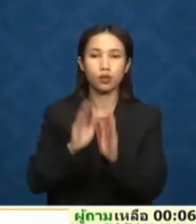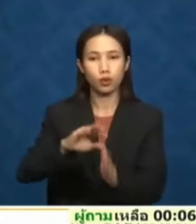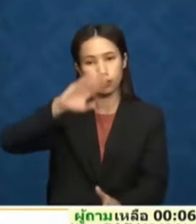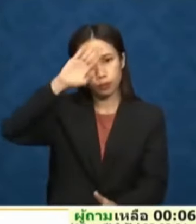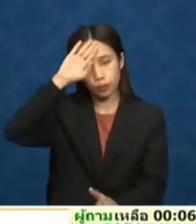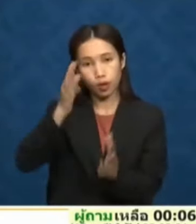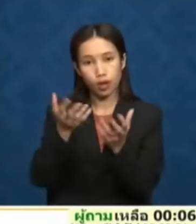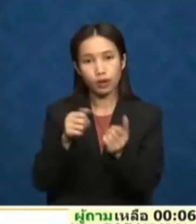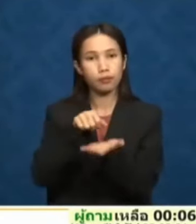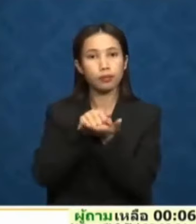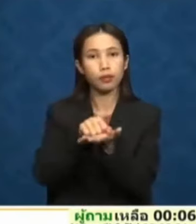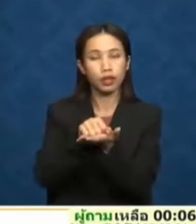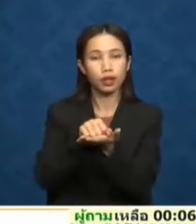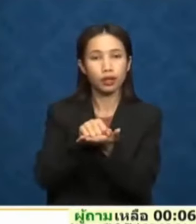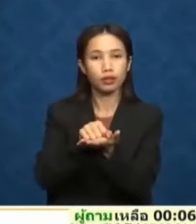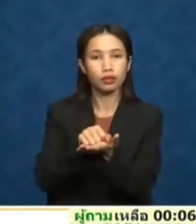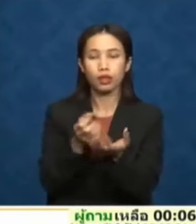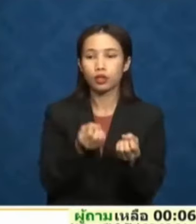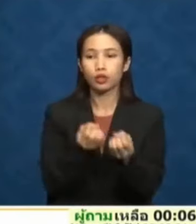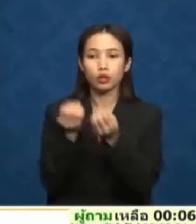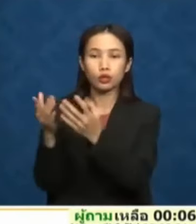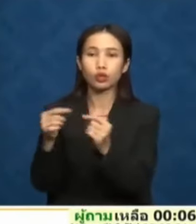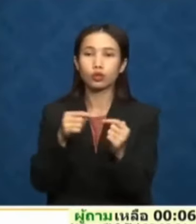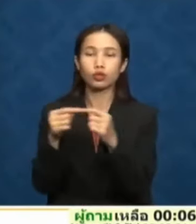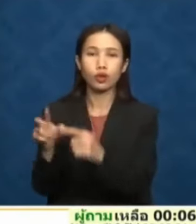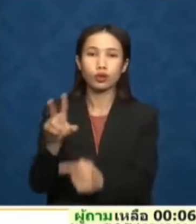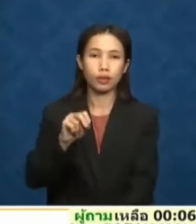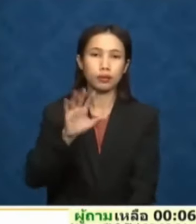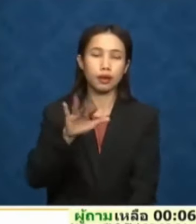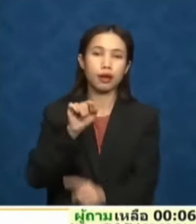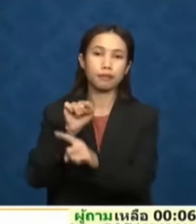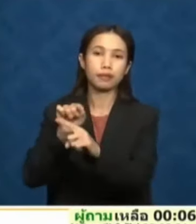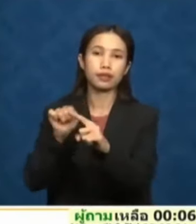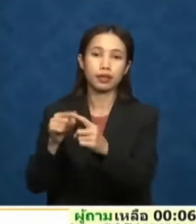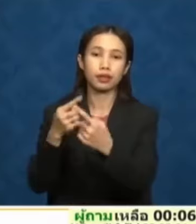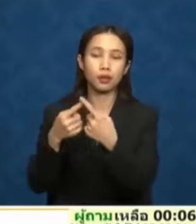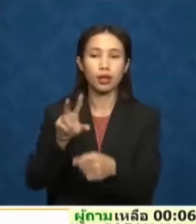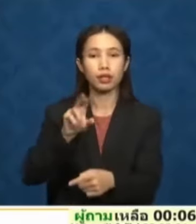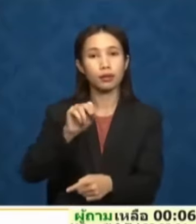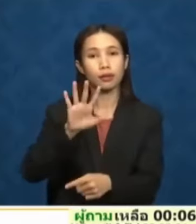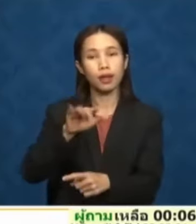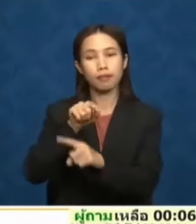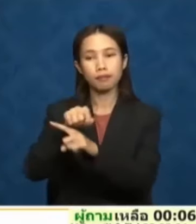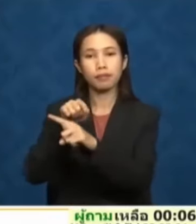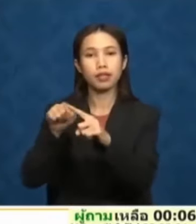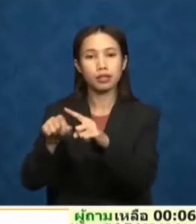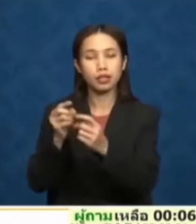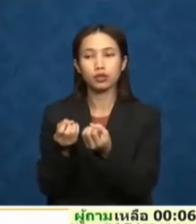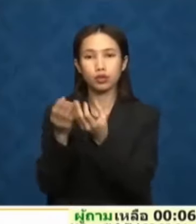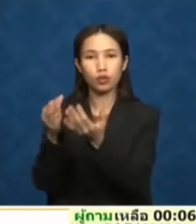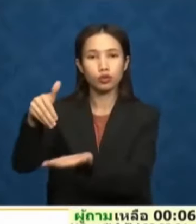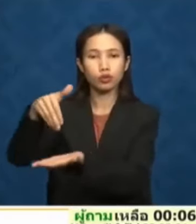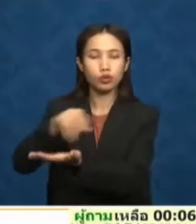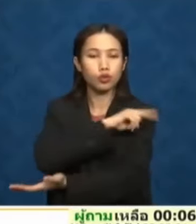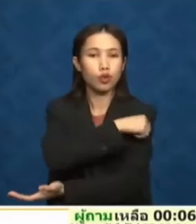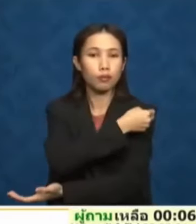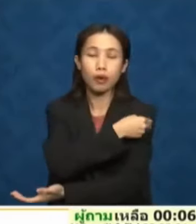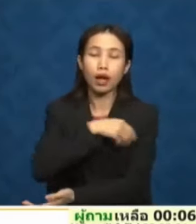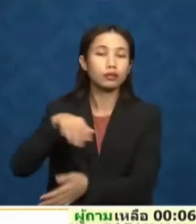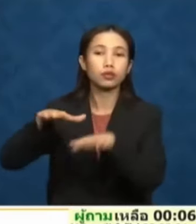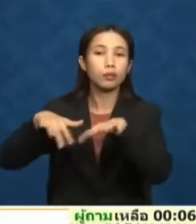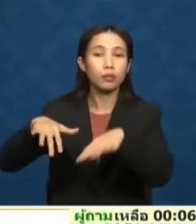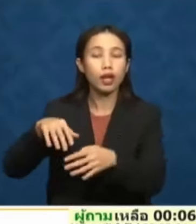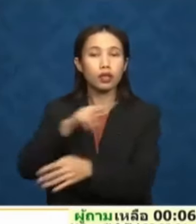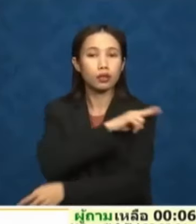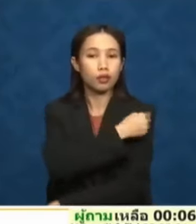ที่มารับบริการทั้งหมดเนี่ยแหละครับเขาส่งต่อแค่ 35%แต่ 35%เมื่อไปอยู่ในโรงพยาบาลระบับบาลศูนรงพยาบาลทั่วไปโรงพยาบาลยู hnetโรง